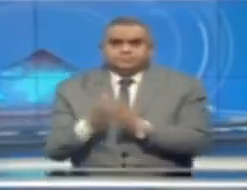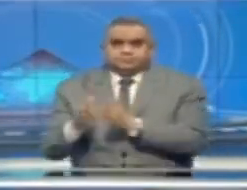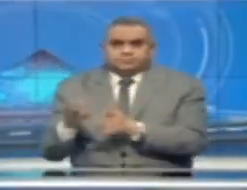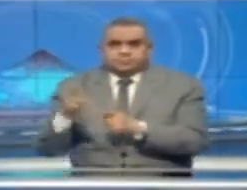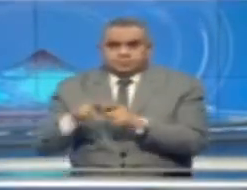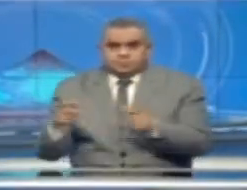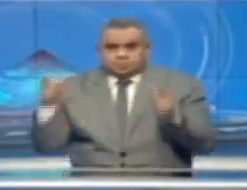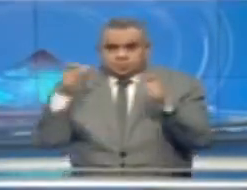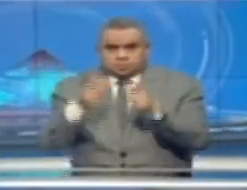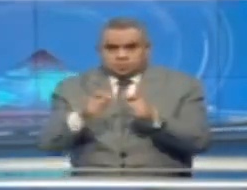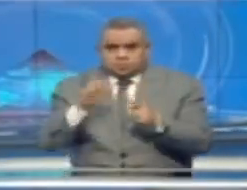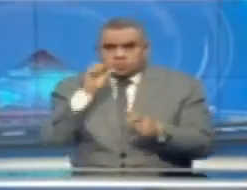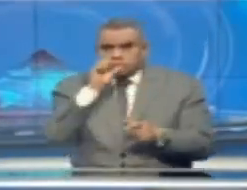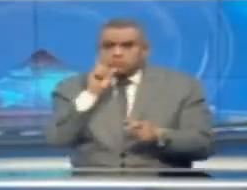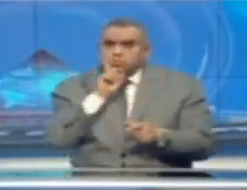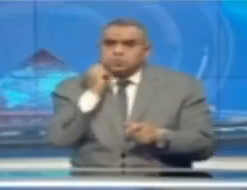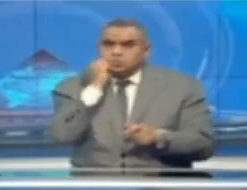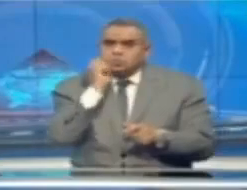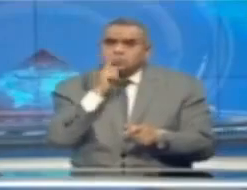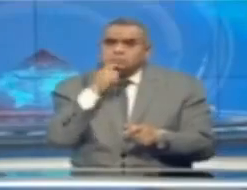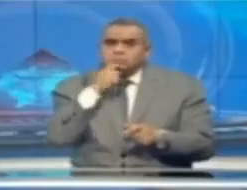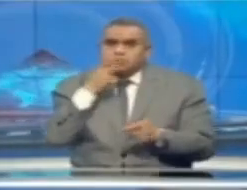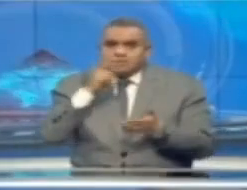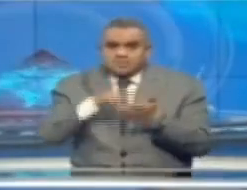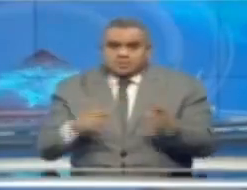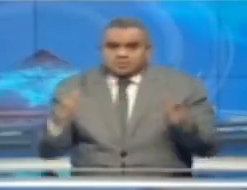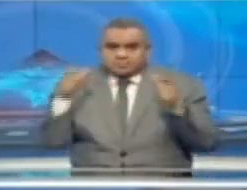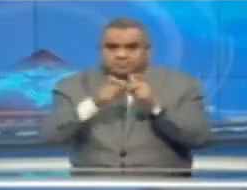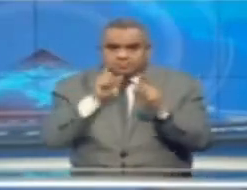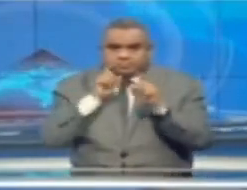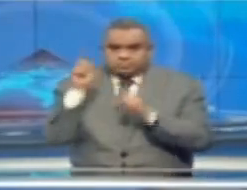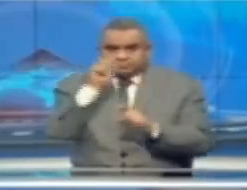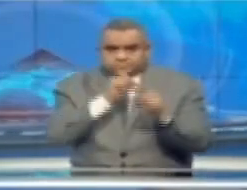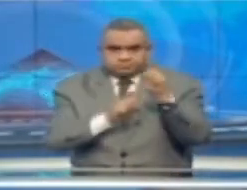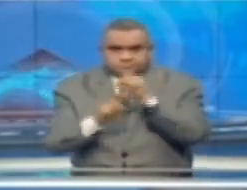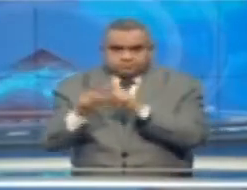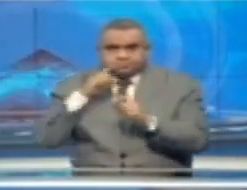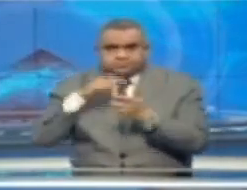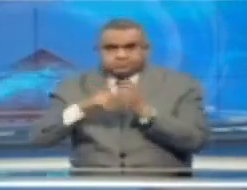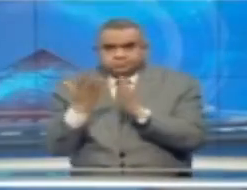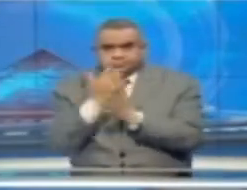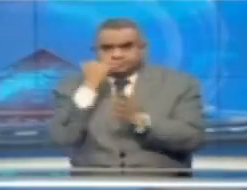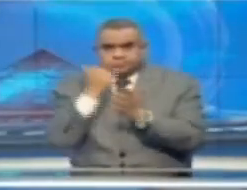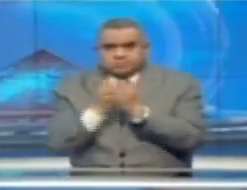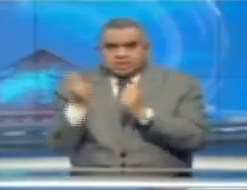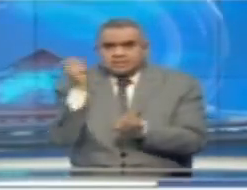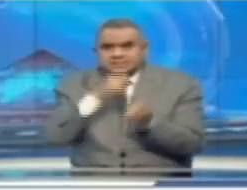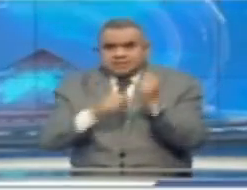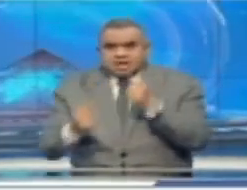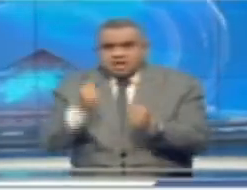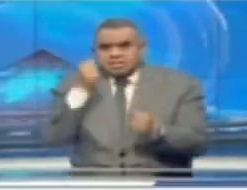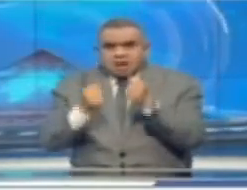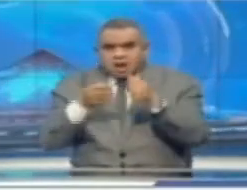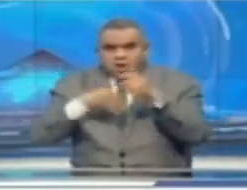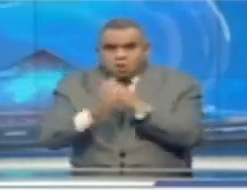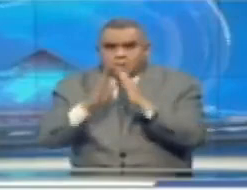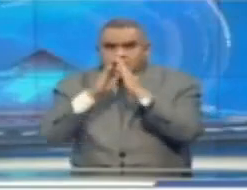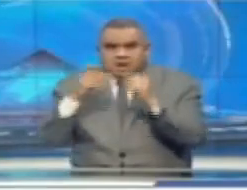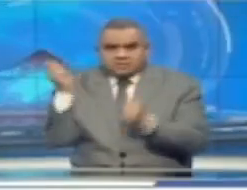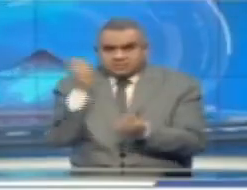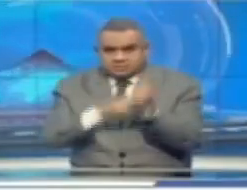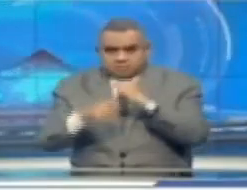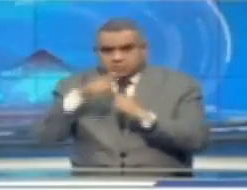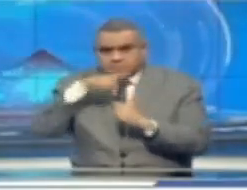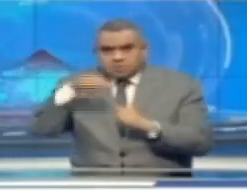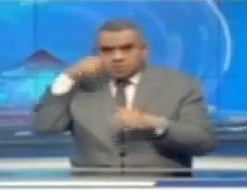كما عقد الدكتور مصطفى مدبولي اجتماعا لمتابعة الخطوات الخاصة باستراتيجية صناعة السيارات في مصر، وقال